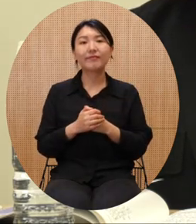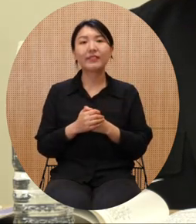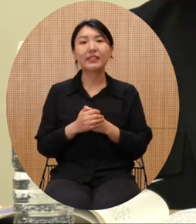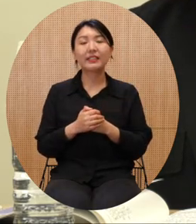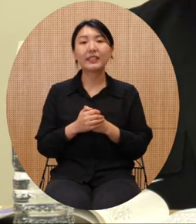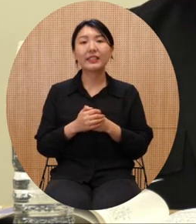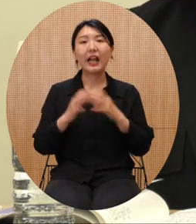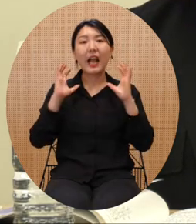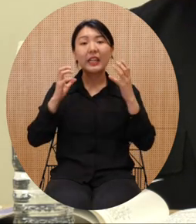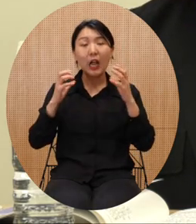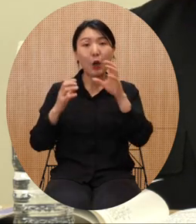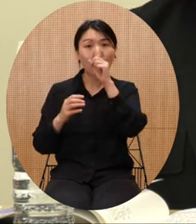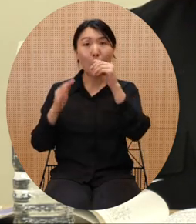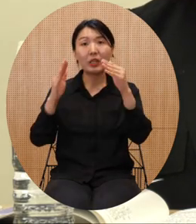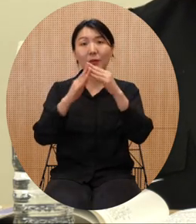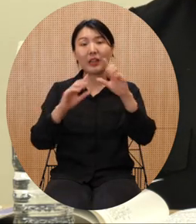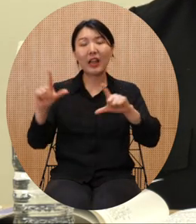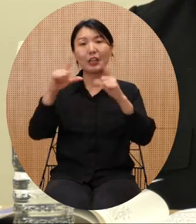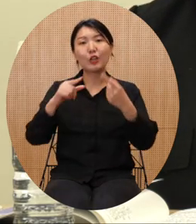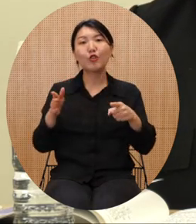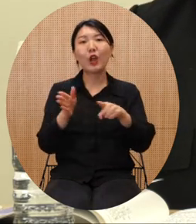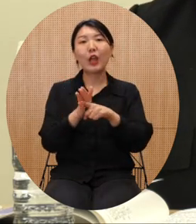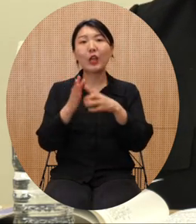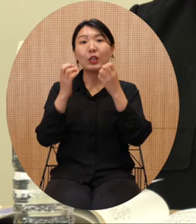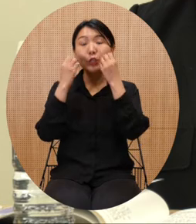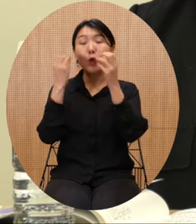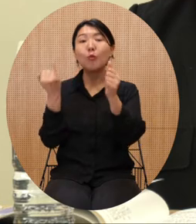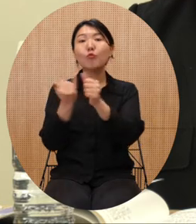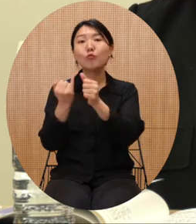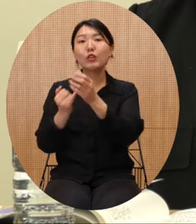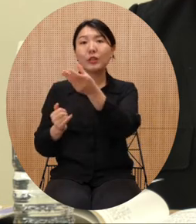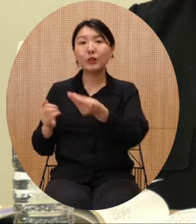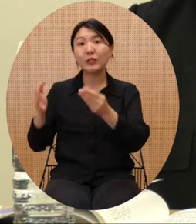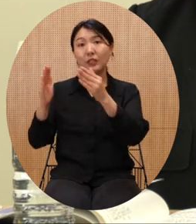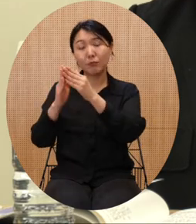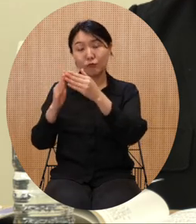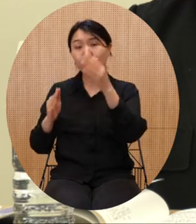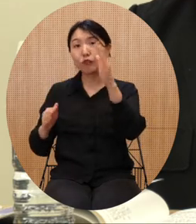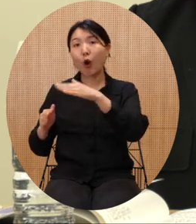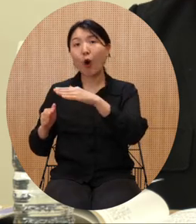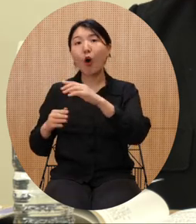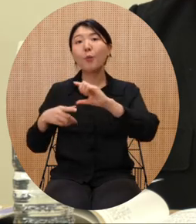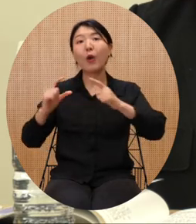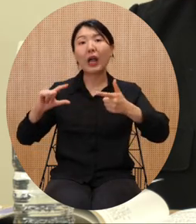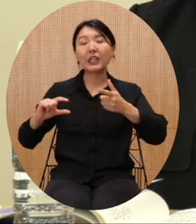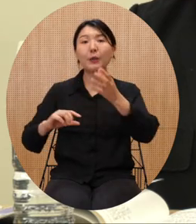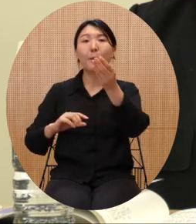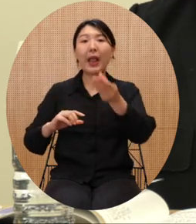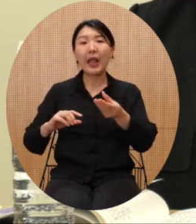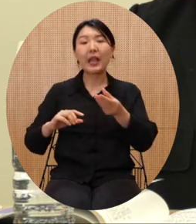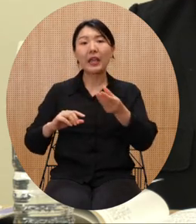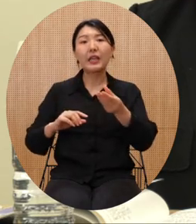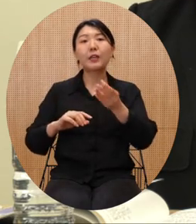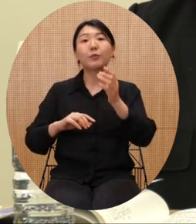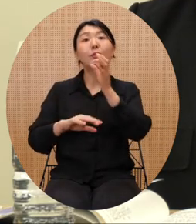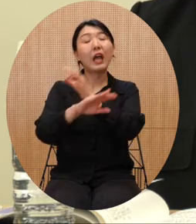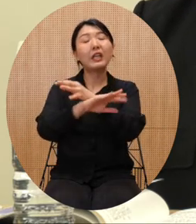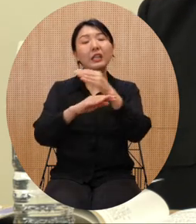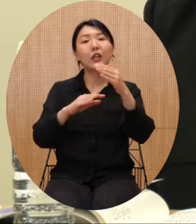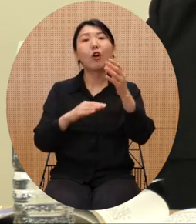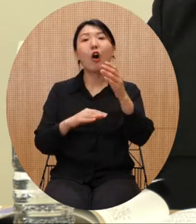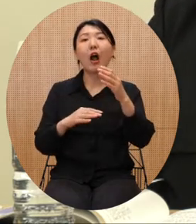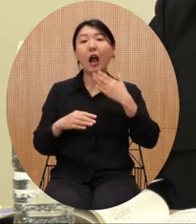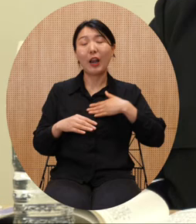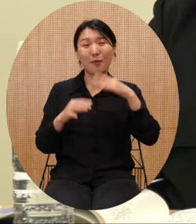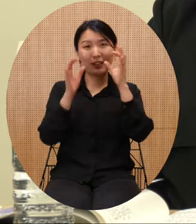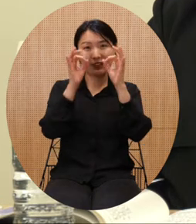아이들과 좋은 집에서 살기 위해서 신혼부부 임대주택부터 시작해서 여러 가지 이제 매입 임대주택을 많이 알아봤어요. 근데 이제